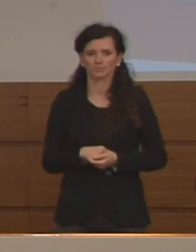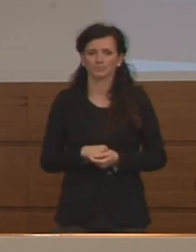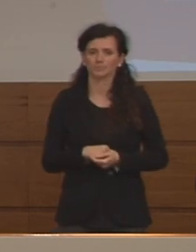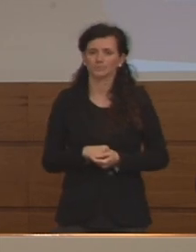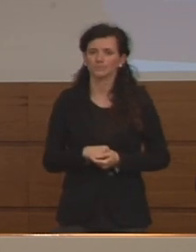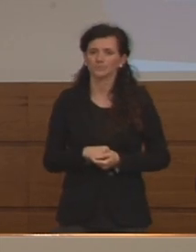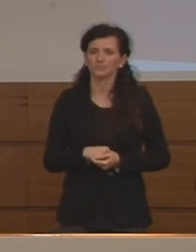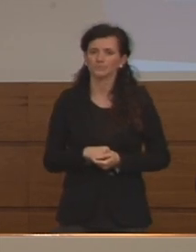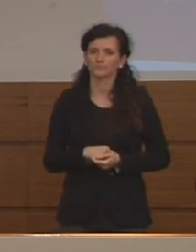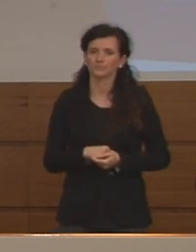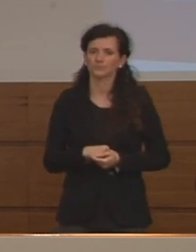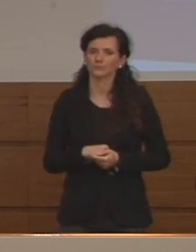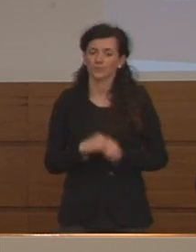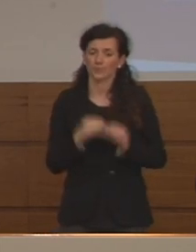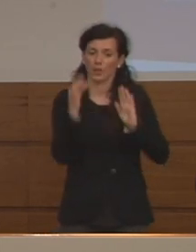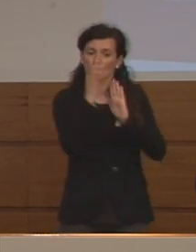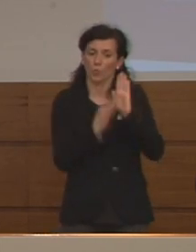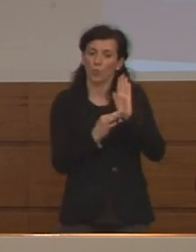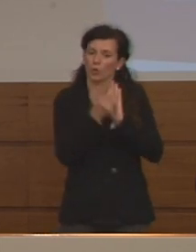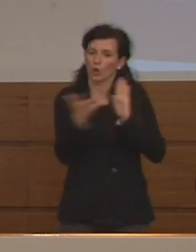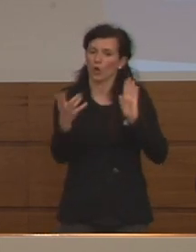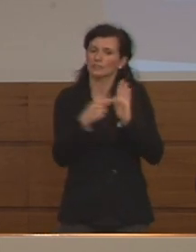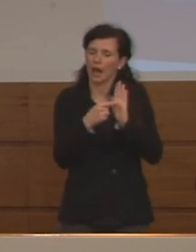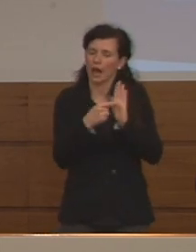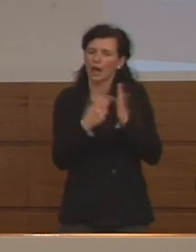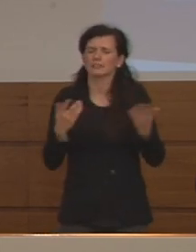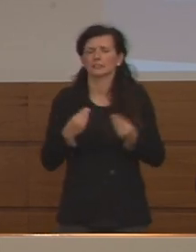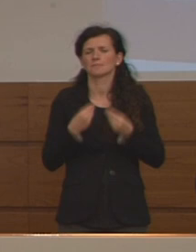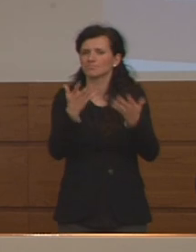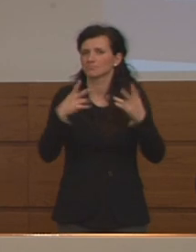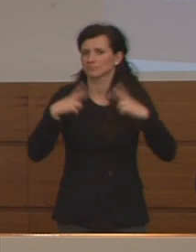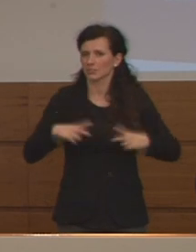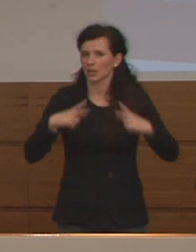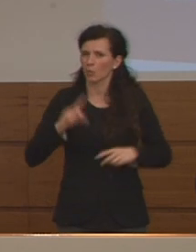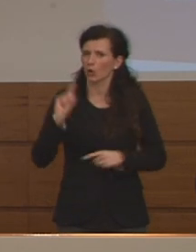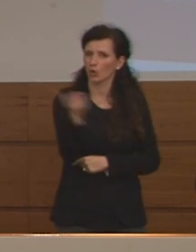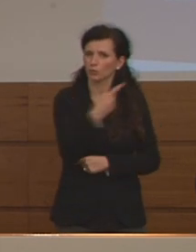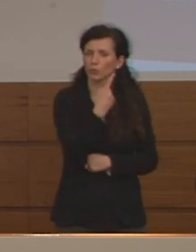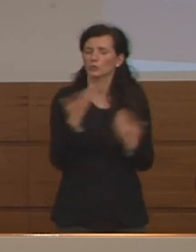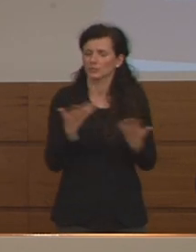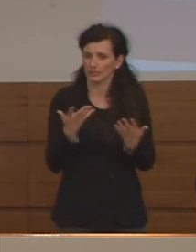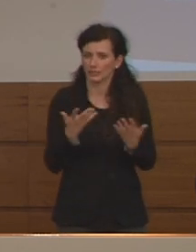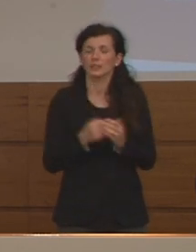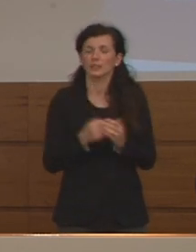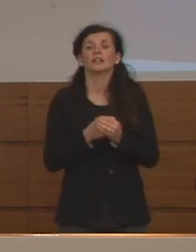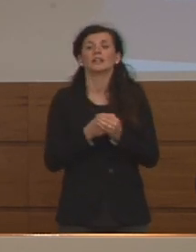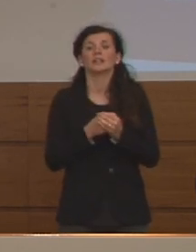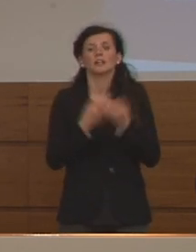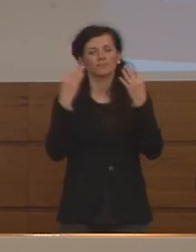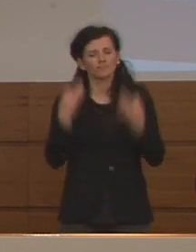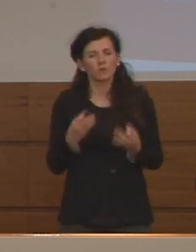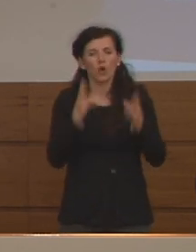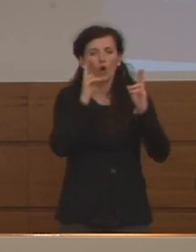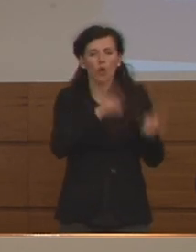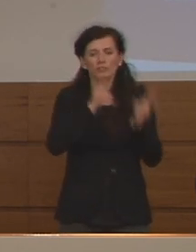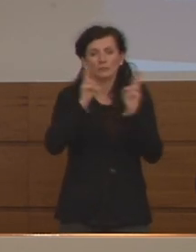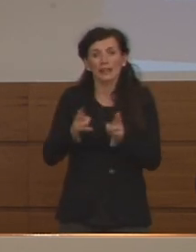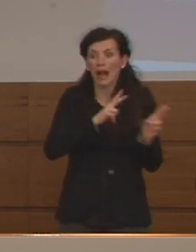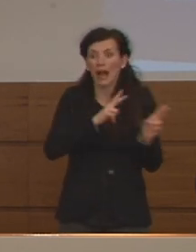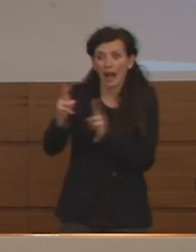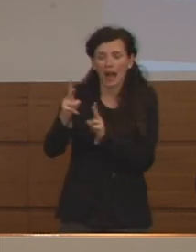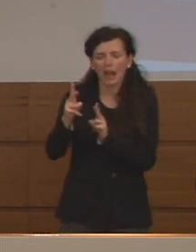comunque detto e che può tranquillizzare tutti e che di fatto ospedalizzazioni sono state veramente poche